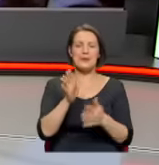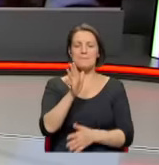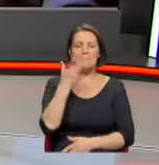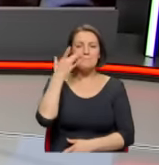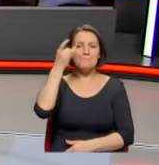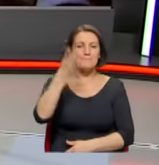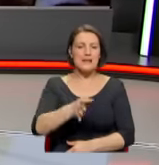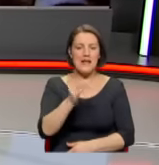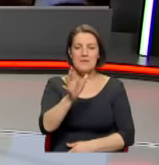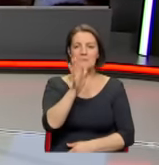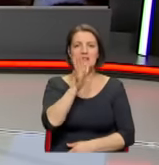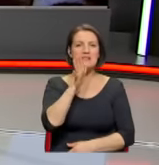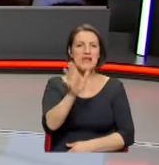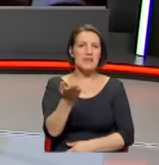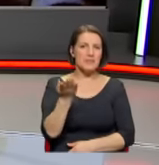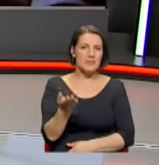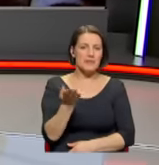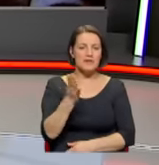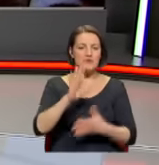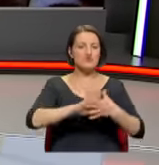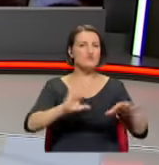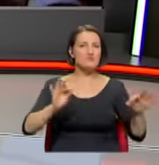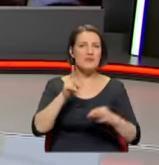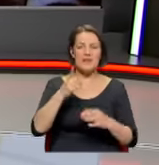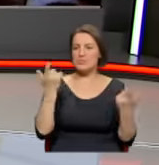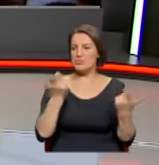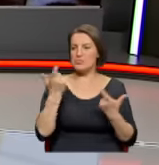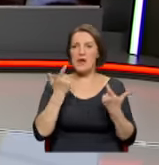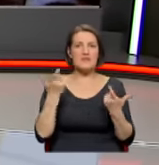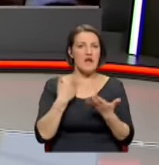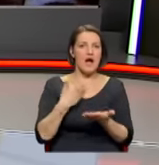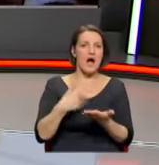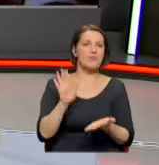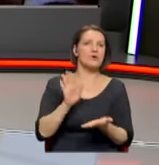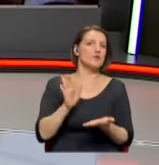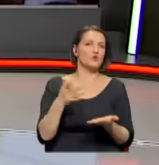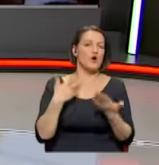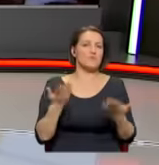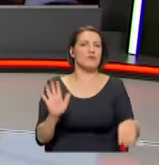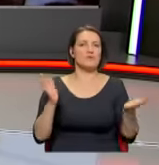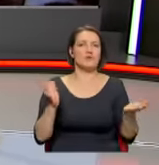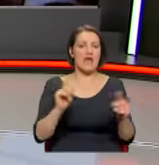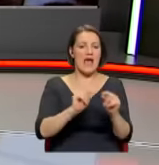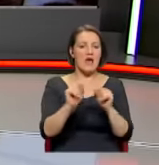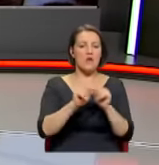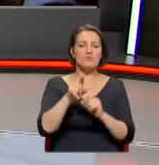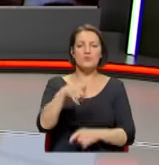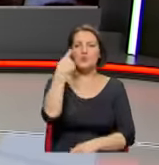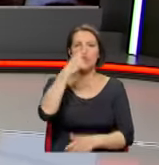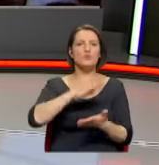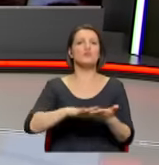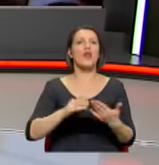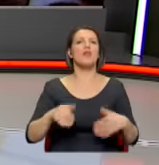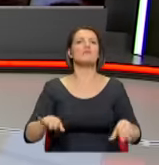belirgin, en tanınan figürlerin sözleriyle neredeyse reddediyoruz. İşte ekonomimiz bu nedenle